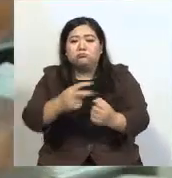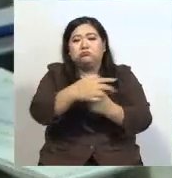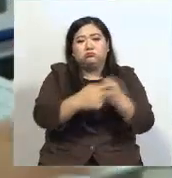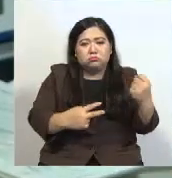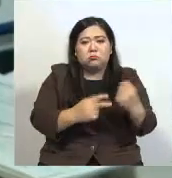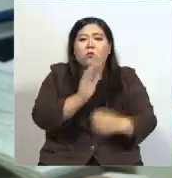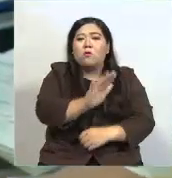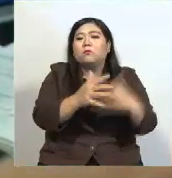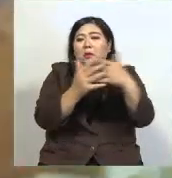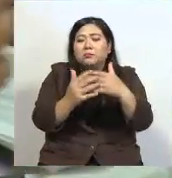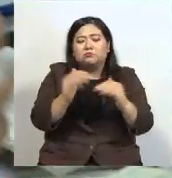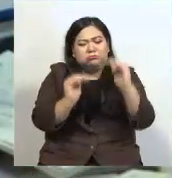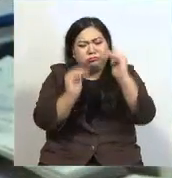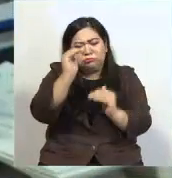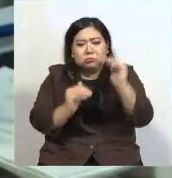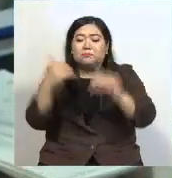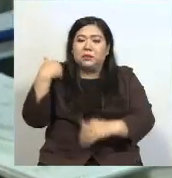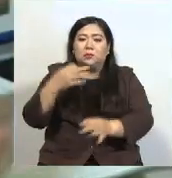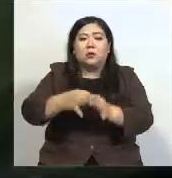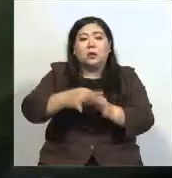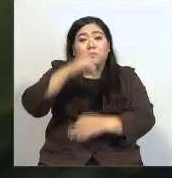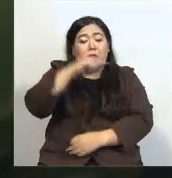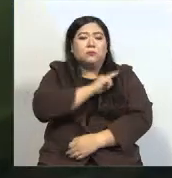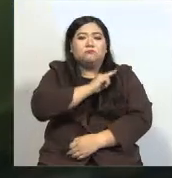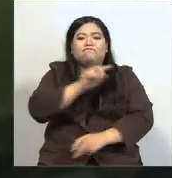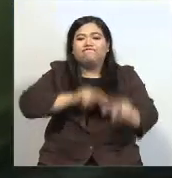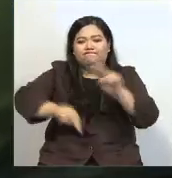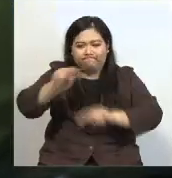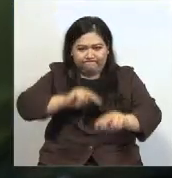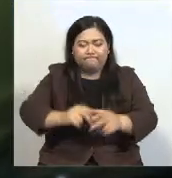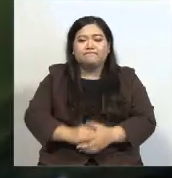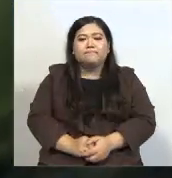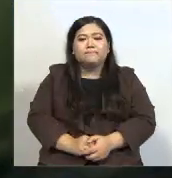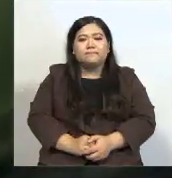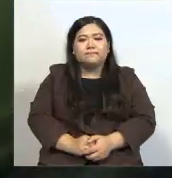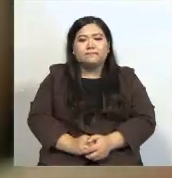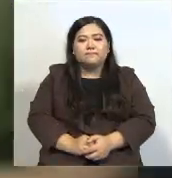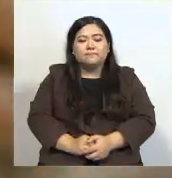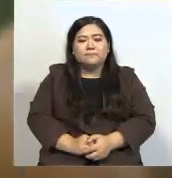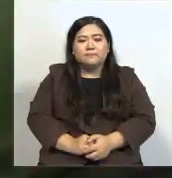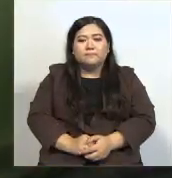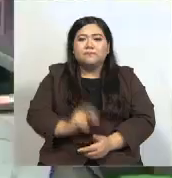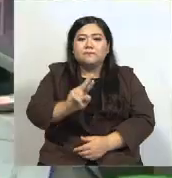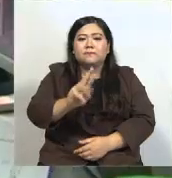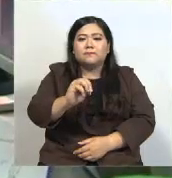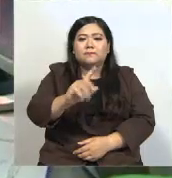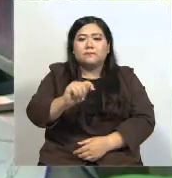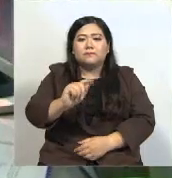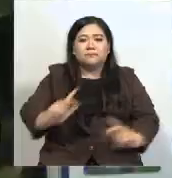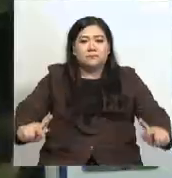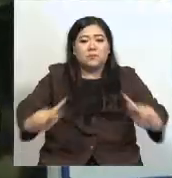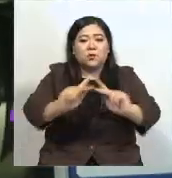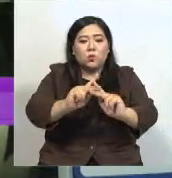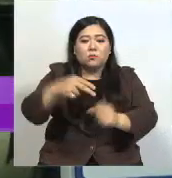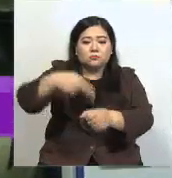าร์ซึ่งแบงก์ชาติจะดูแลเรื่องการเคลื่อนไหวอย่างใกล้ชิดด้านนายสนธิรัตน์สนธิจิรวงศ์รัฐมนตรีว่าการกระทรวงพ